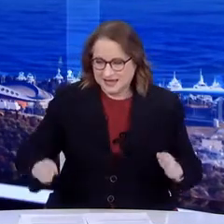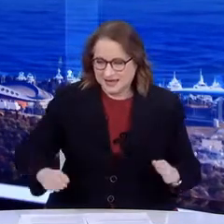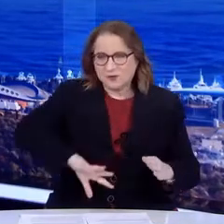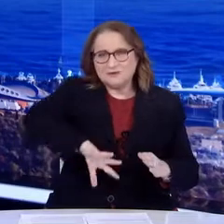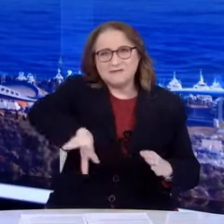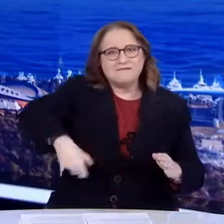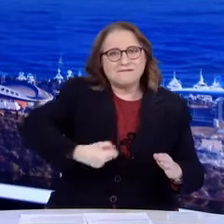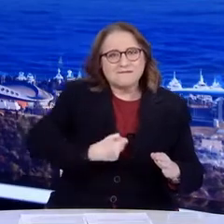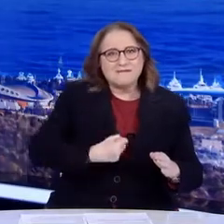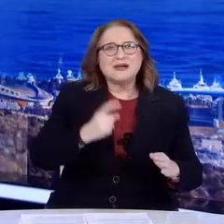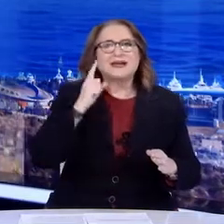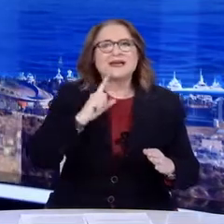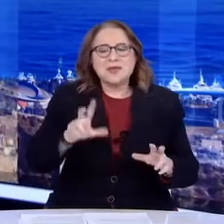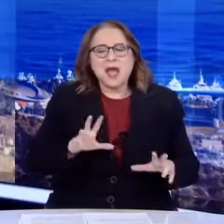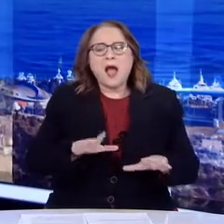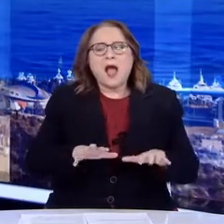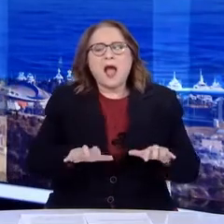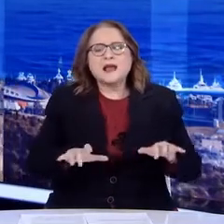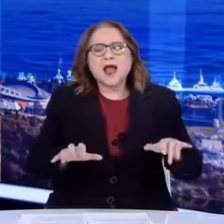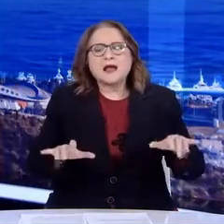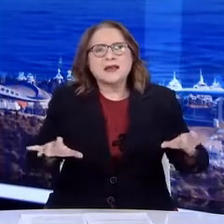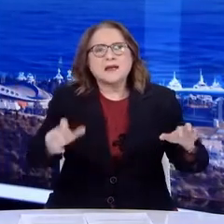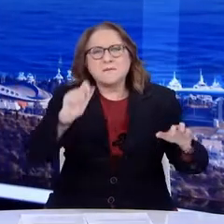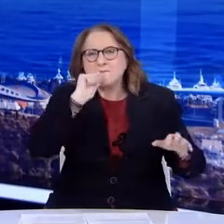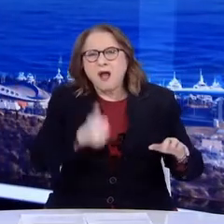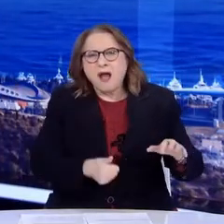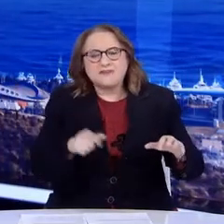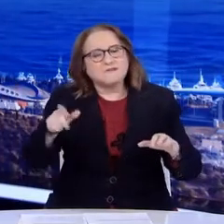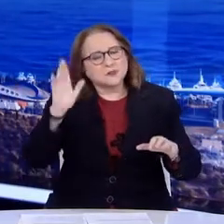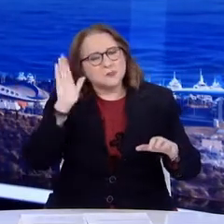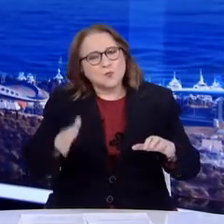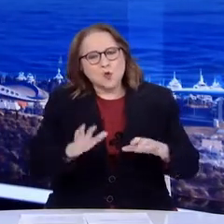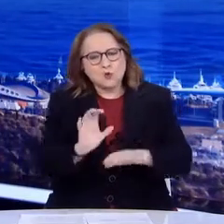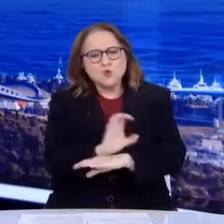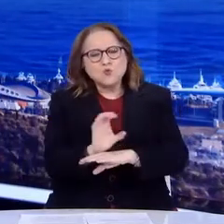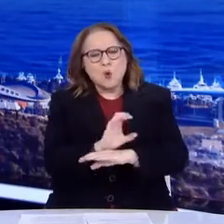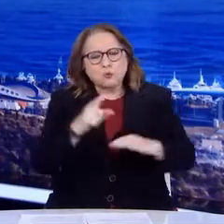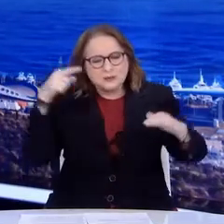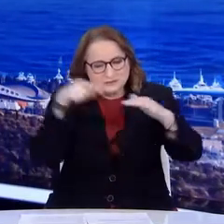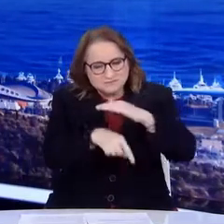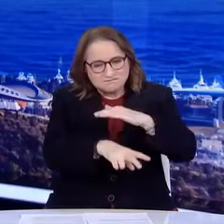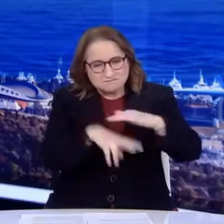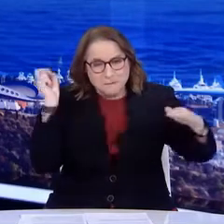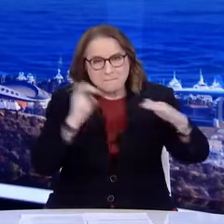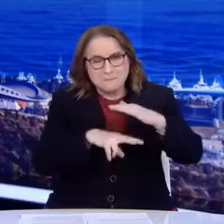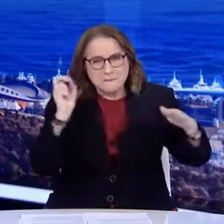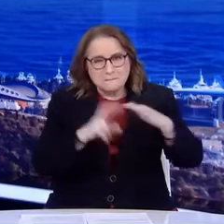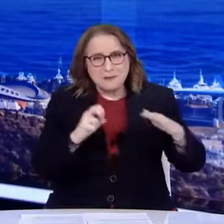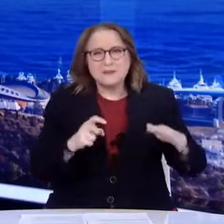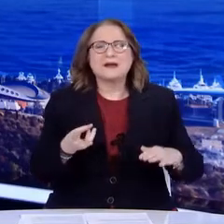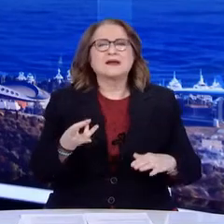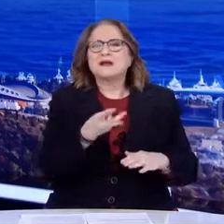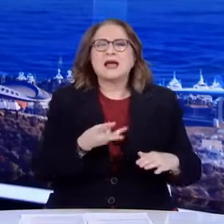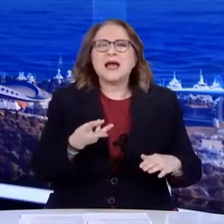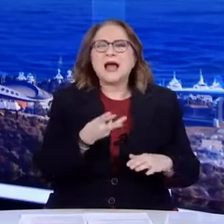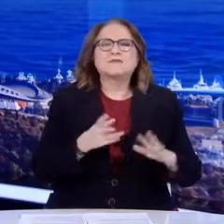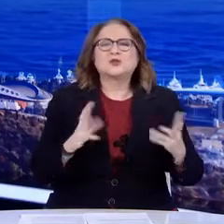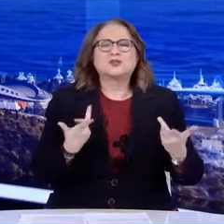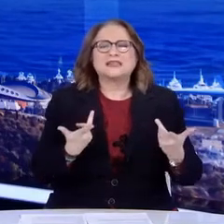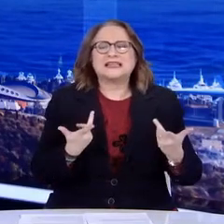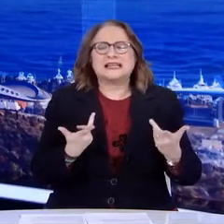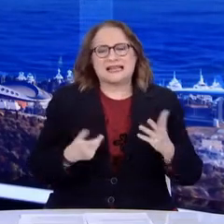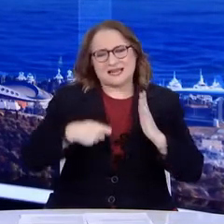μια χάκερ ταραντούλα είναι μια συμμορία που έχει ειδικότητα στις ληστείες. Όταν συλληφθούν, θα προσπαθήσουν ανεπιτυχώς να κάνουν καλές πράξεις για να